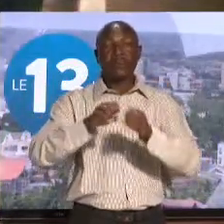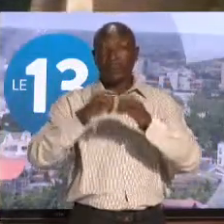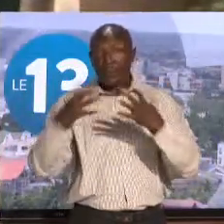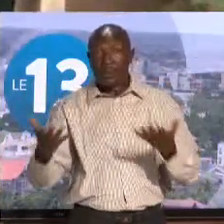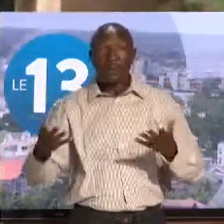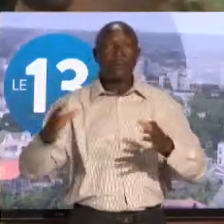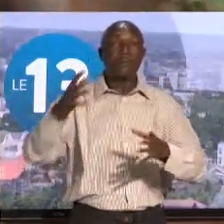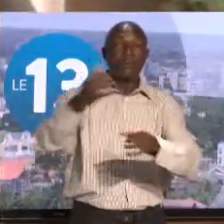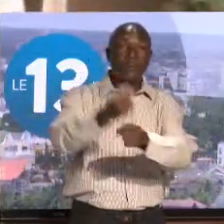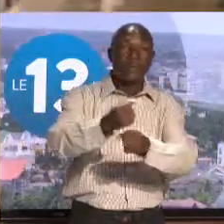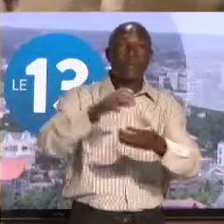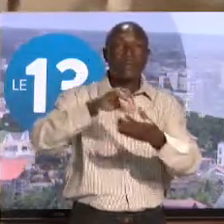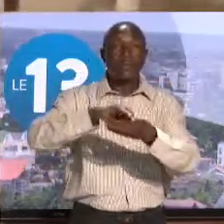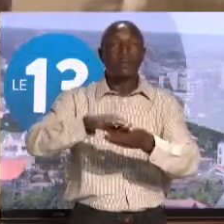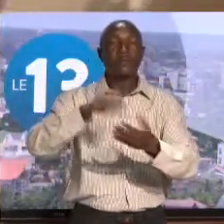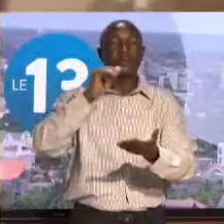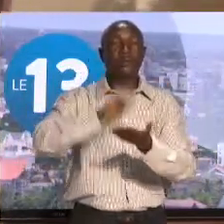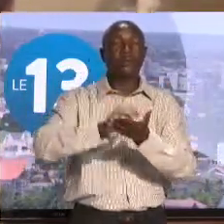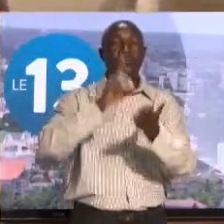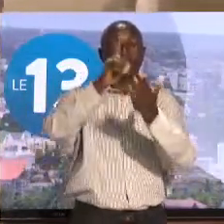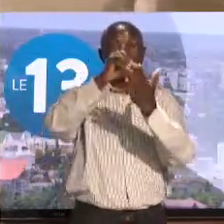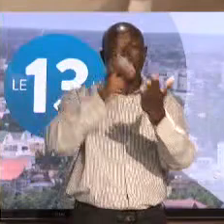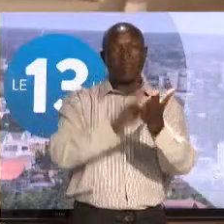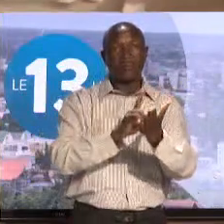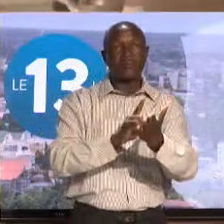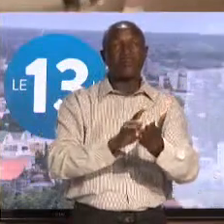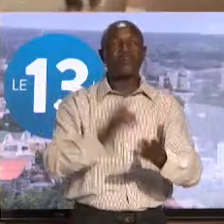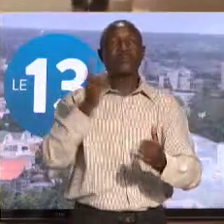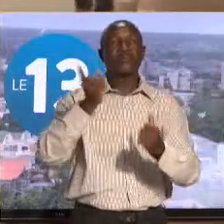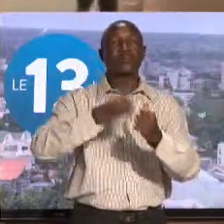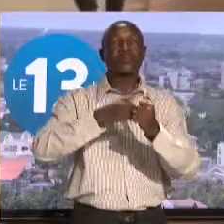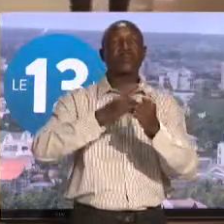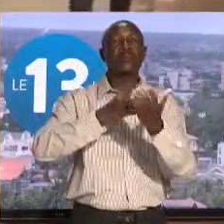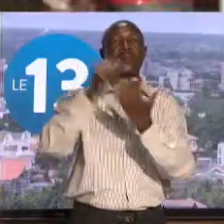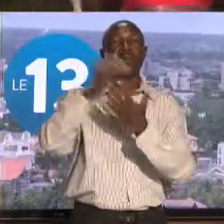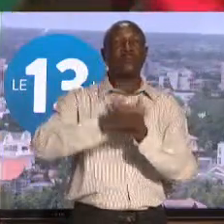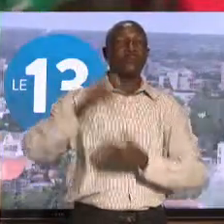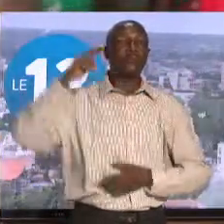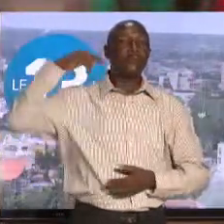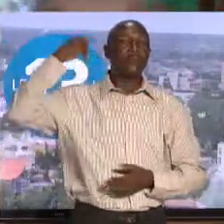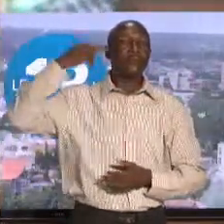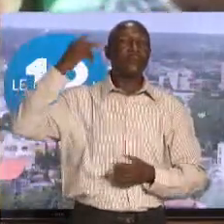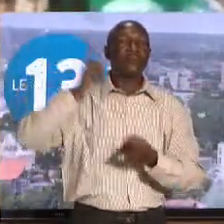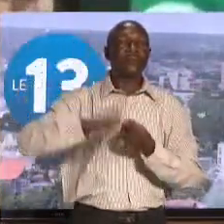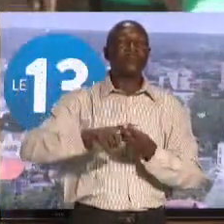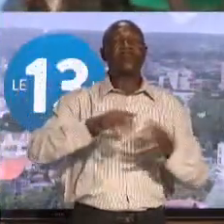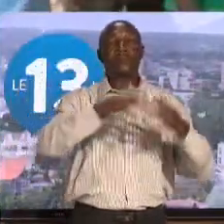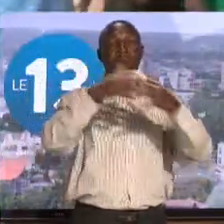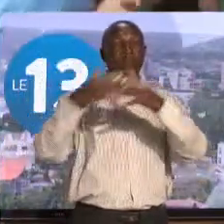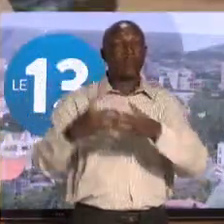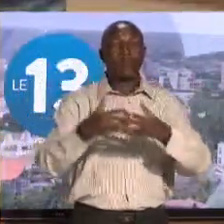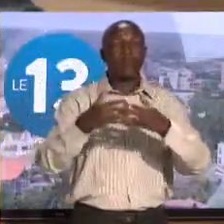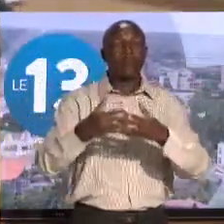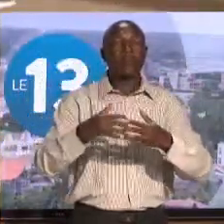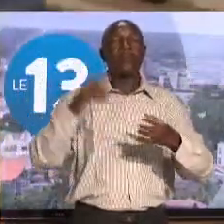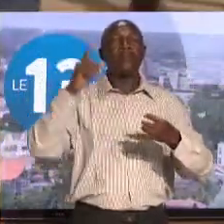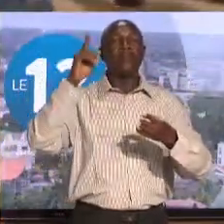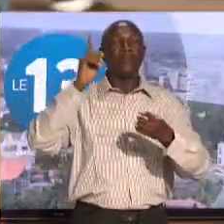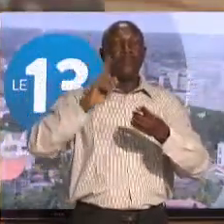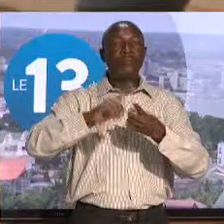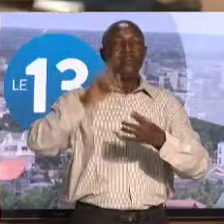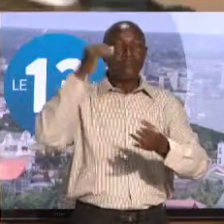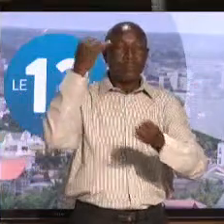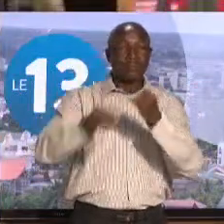droit? Pourquoi le 1er mai? L'histoire trouve ses origines à Chicago, aux États-Unis, à la fin du 19e